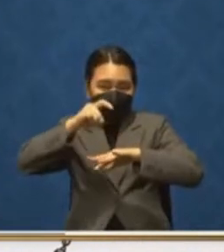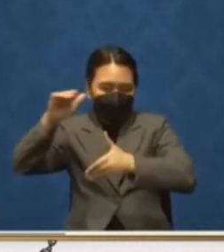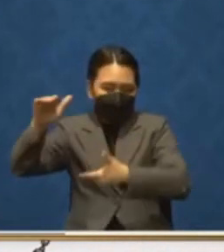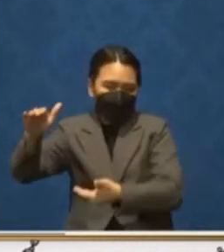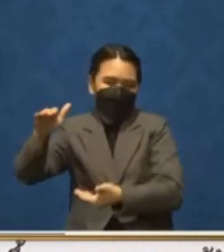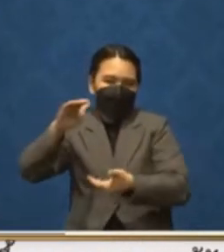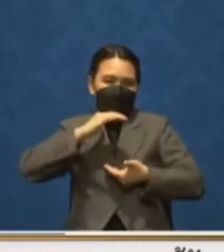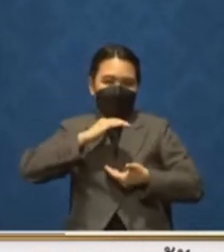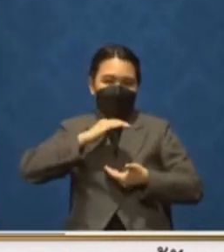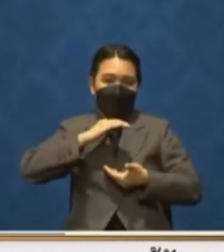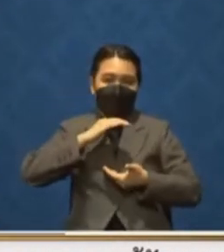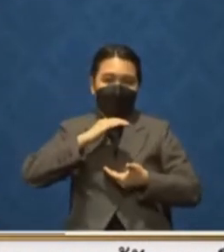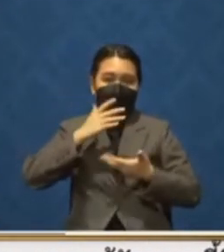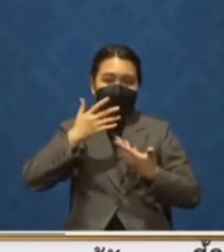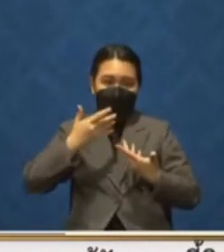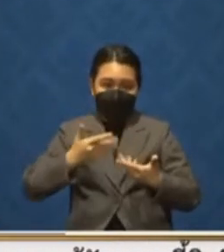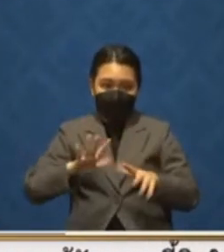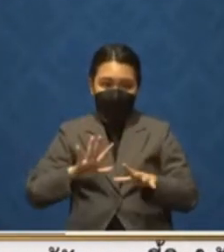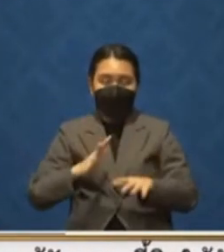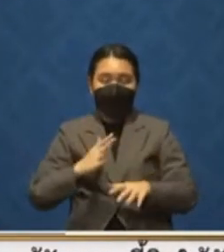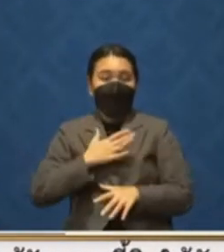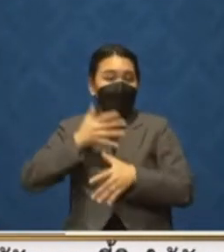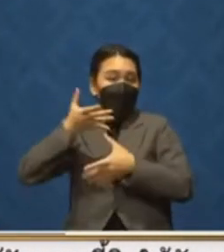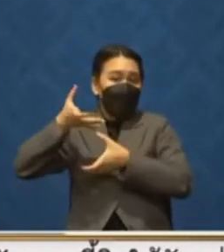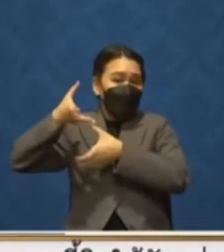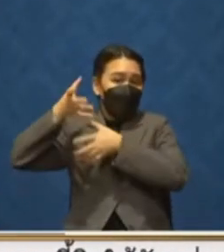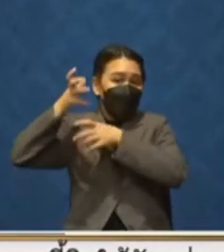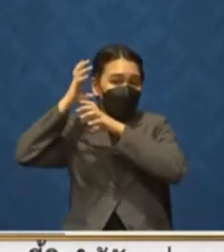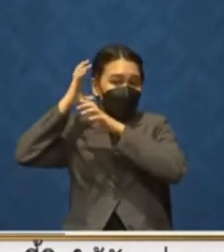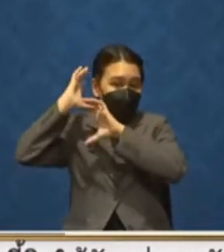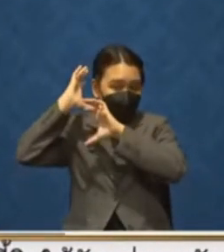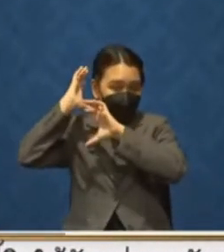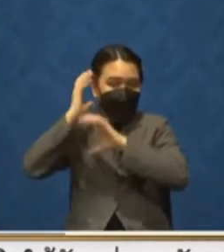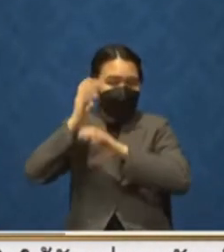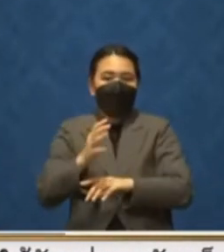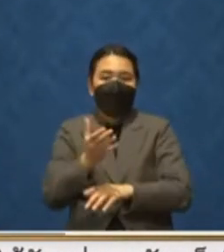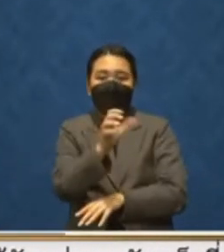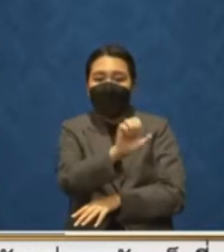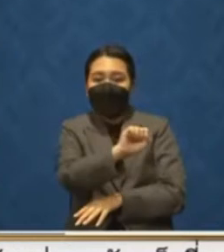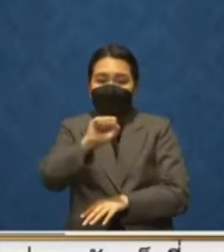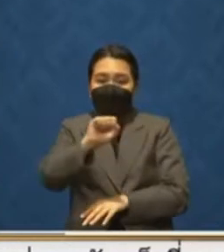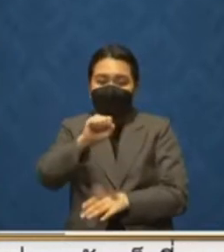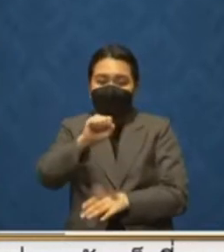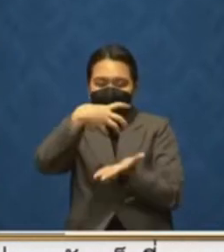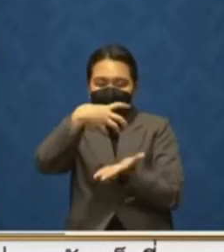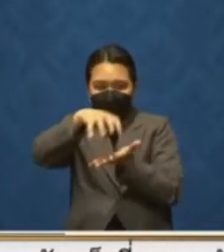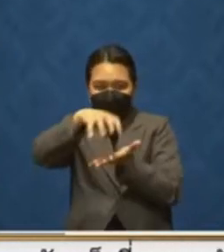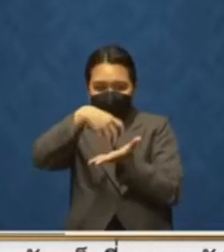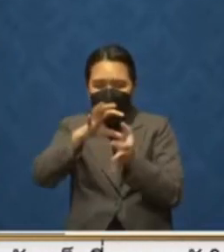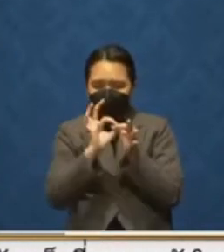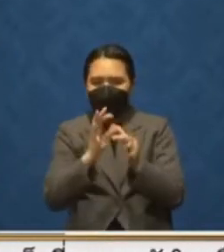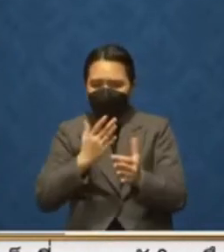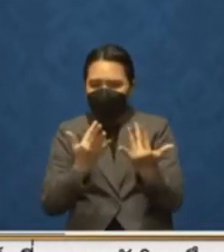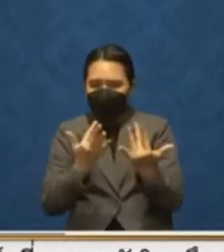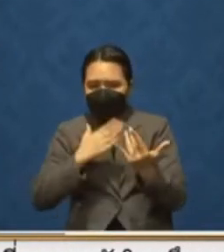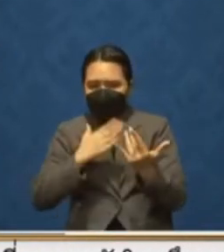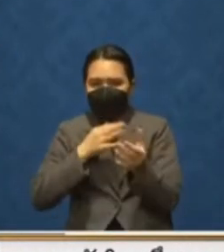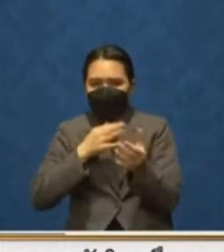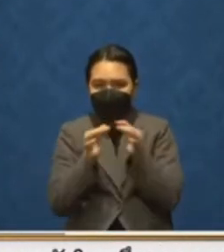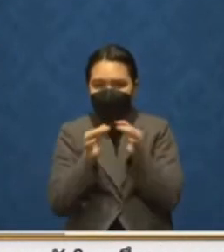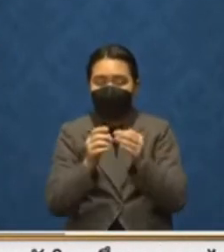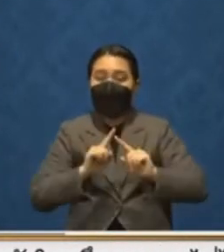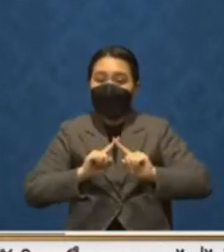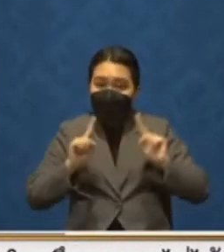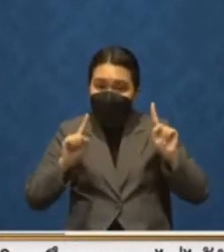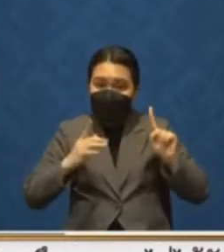เดี๋ยวผมจะกลับมาประเด็นที่ท่านสมาชิกพวงใหญ่กันนะครับแต่อยากให้เรียนว่าของเก่า